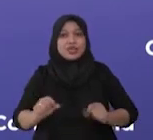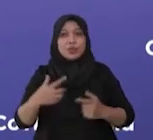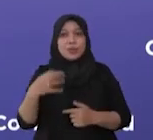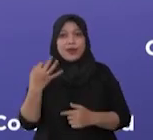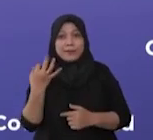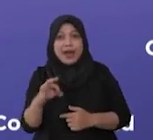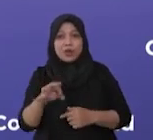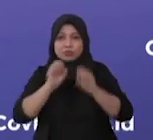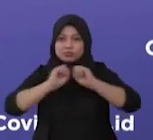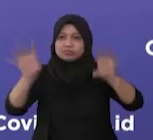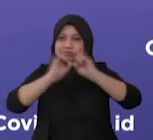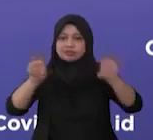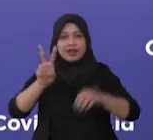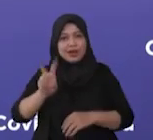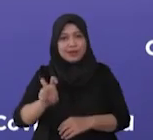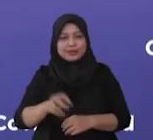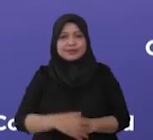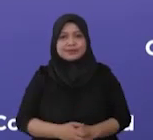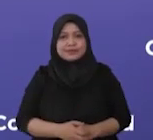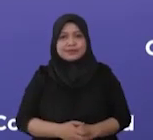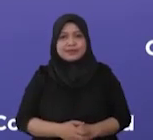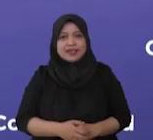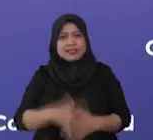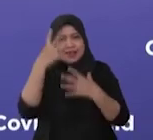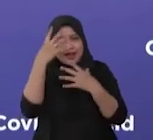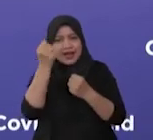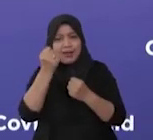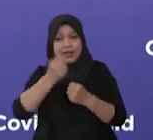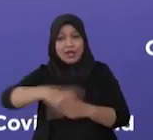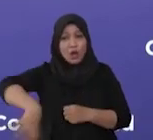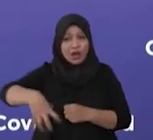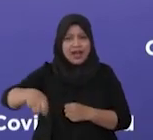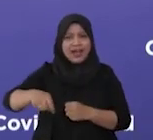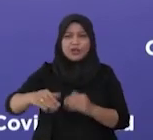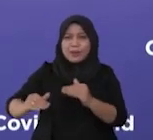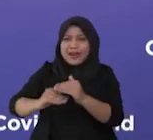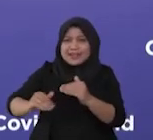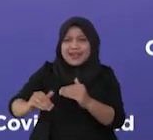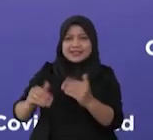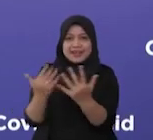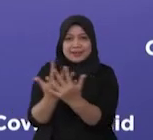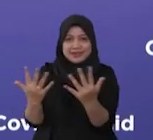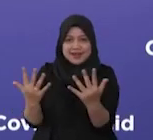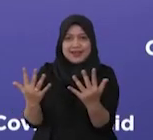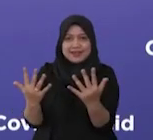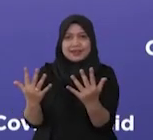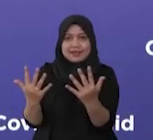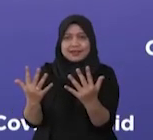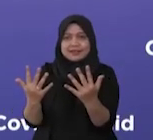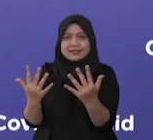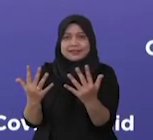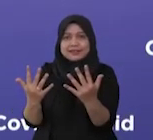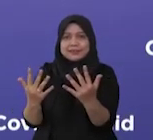edukasikan kami sangat berharap peran keluarga sebagai basis masyarakat terkecil yang bisa